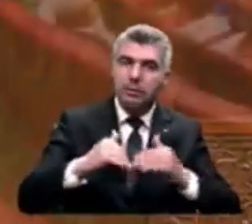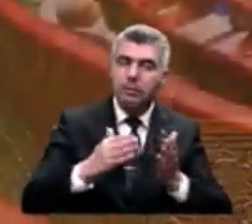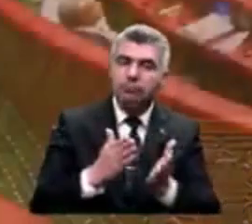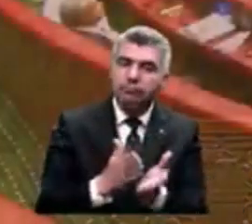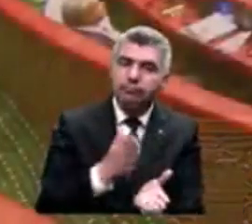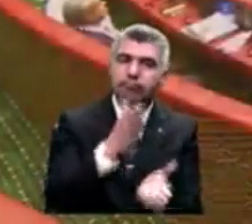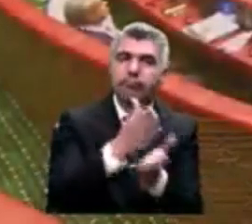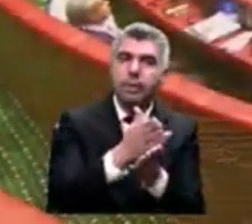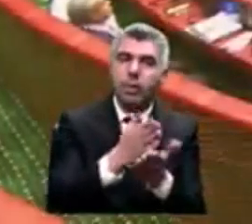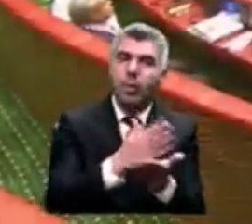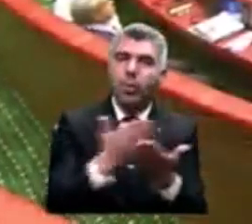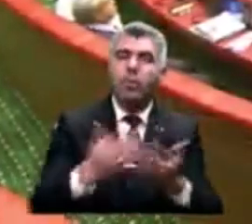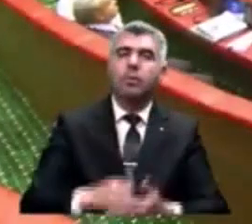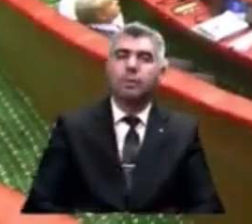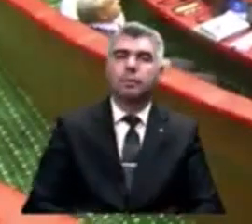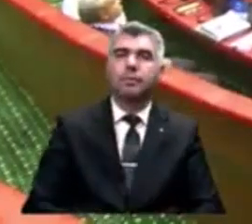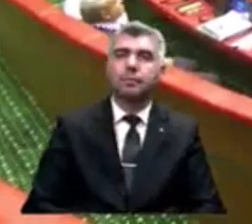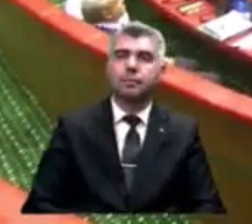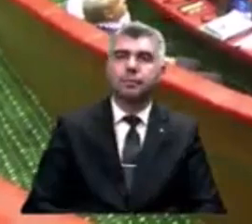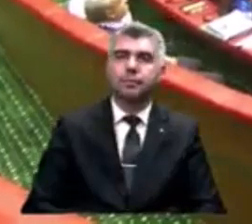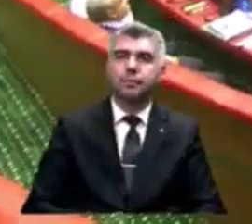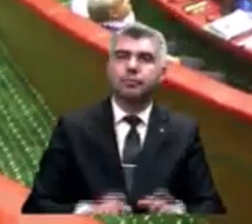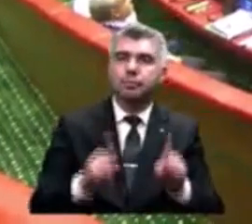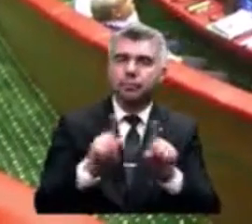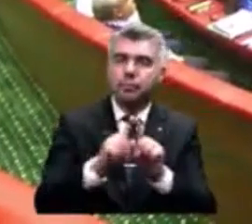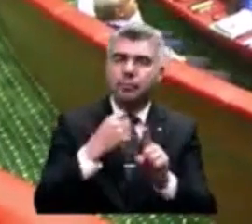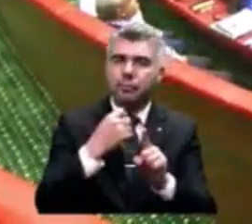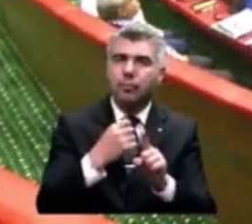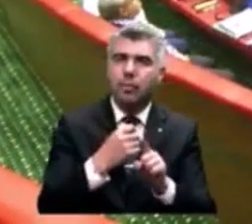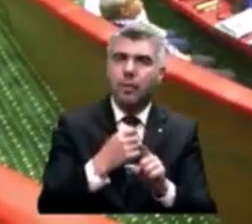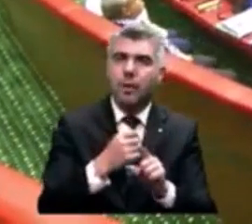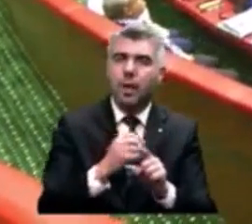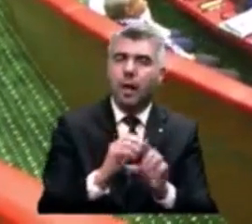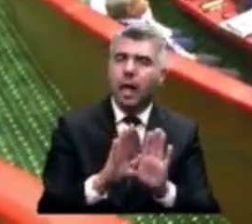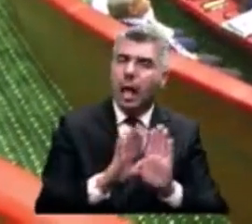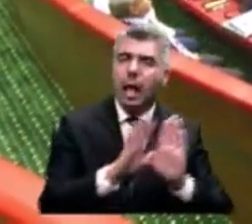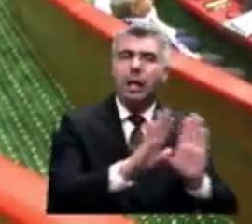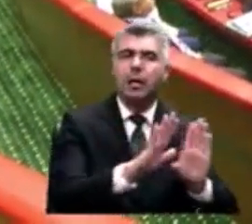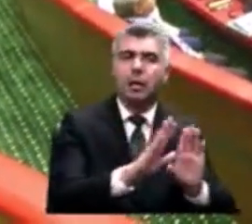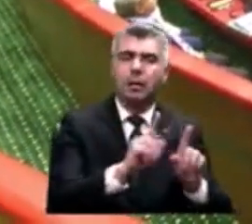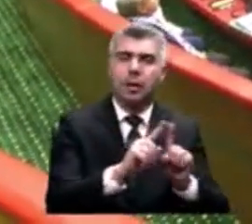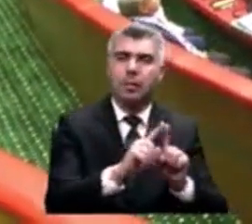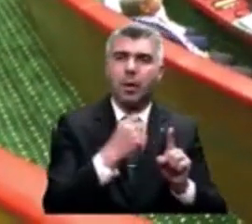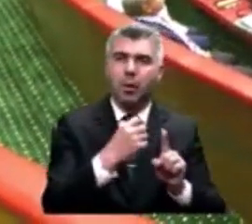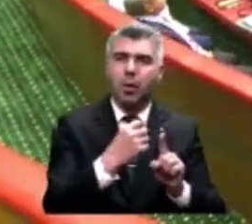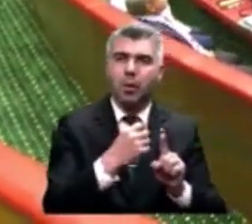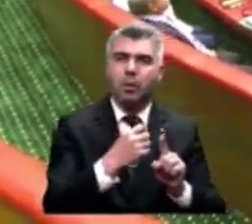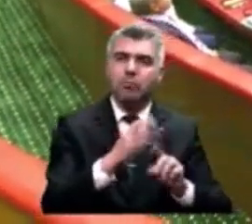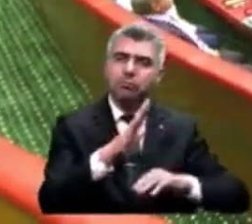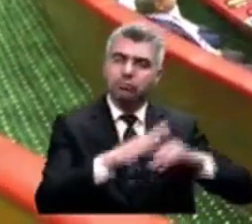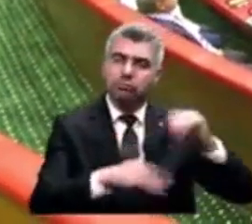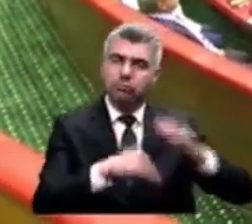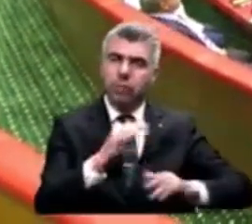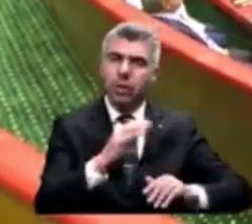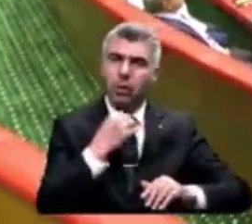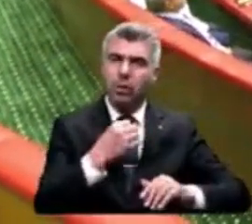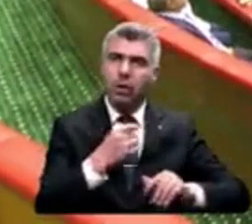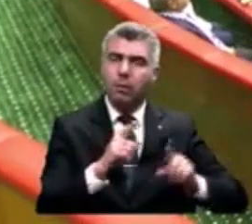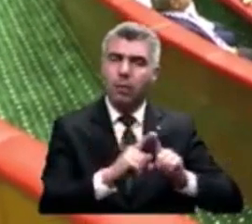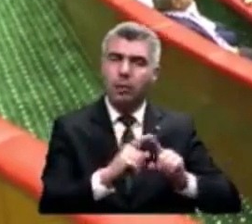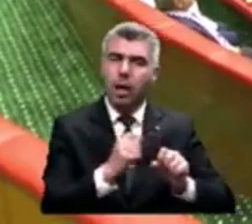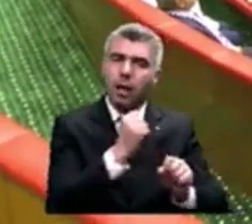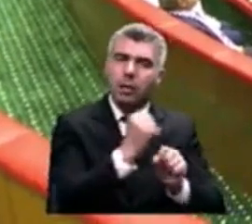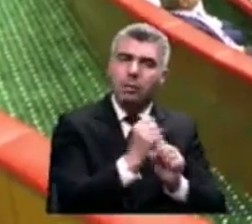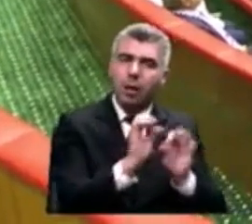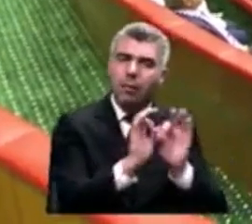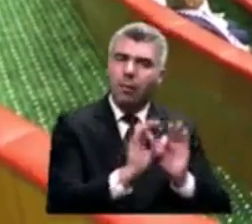فيه. كان يمكن نخليو داك الشيء راه تيديروا راه زعما كاين المهام تيقوموا بها وما كاينلاش